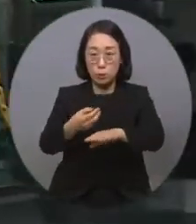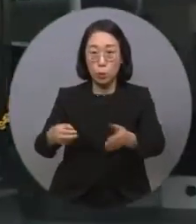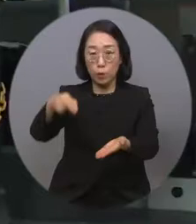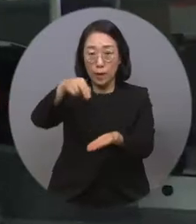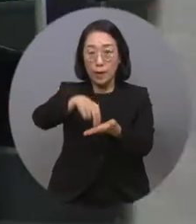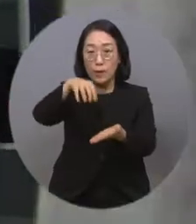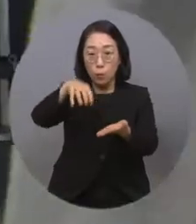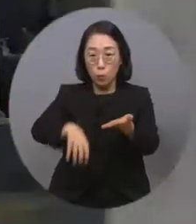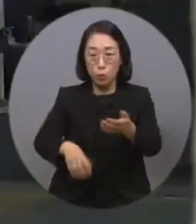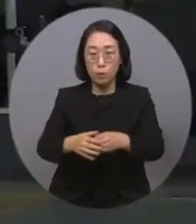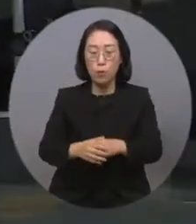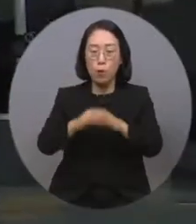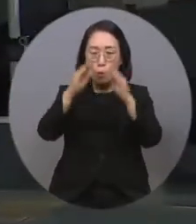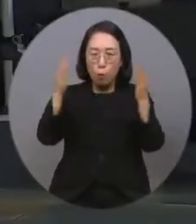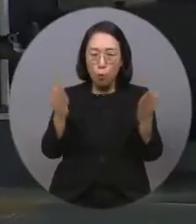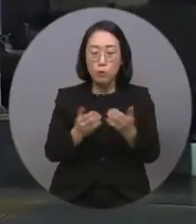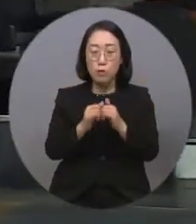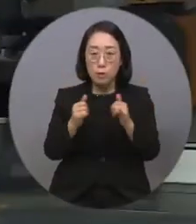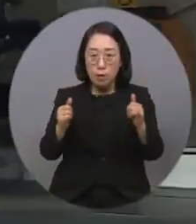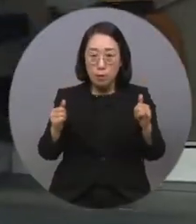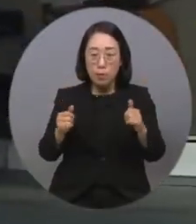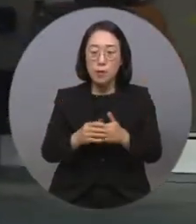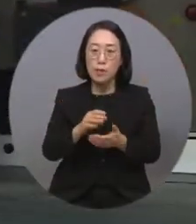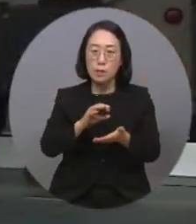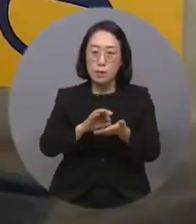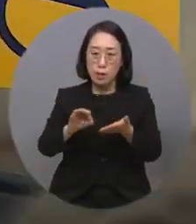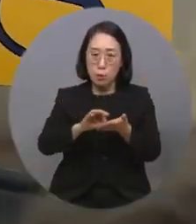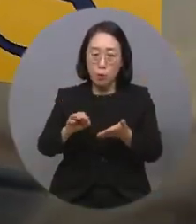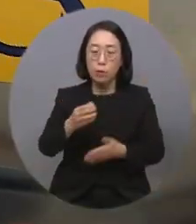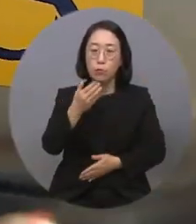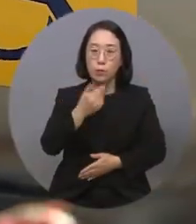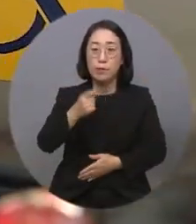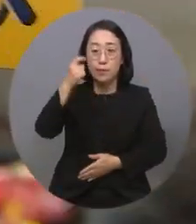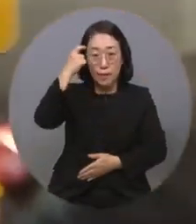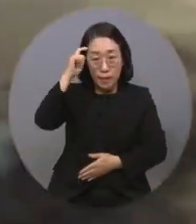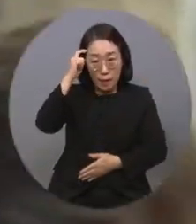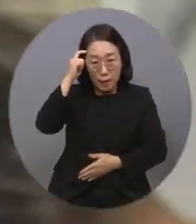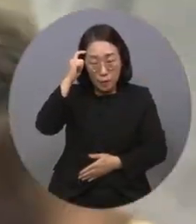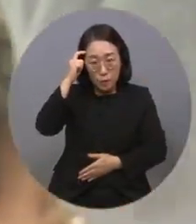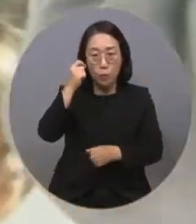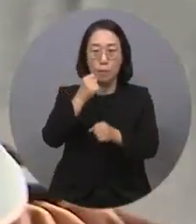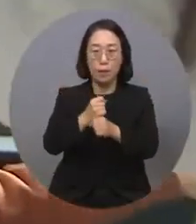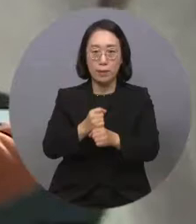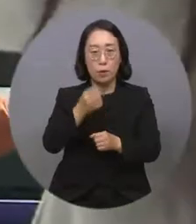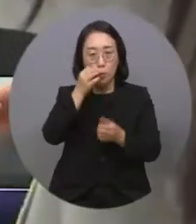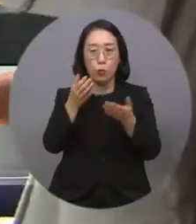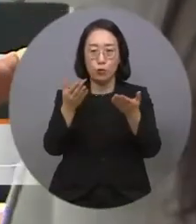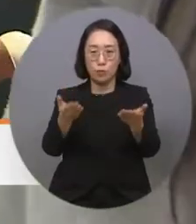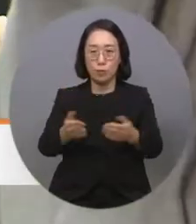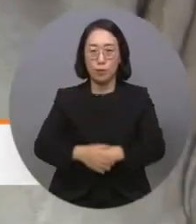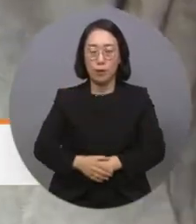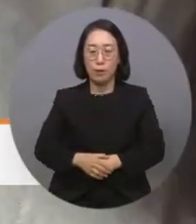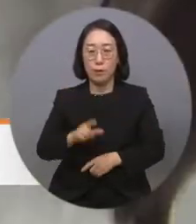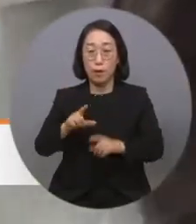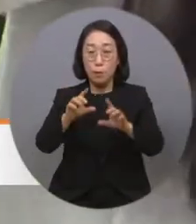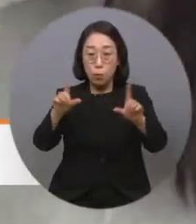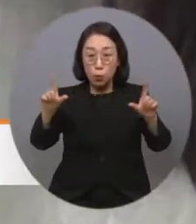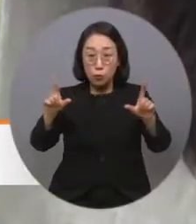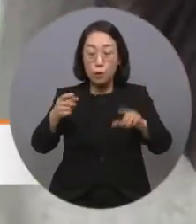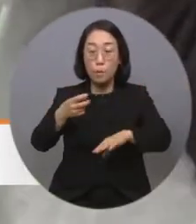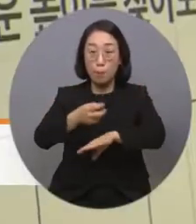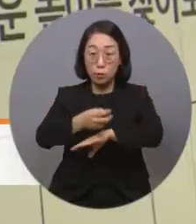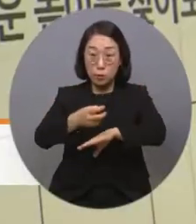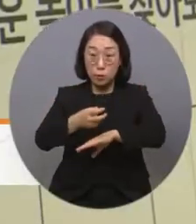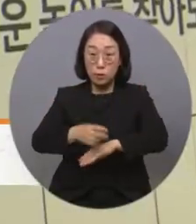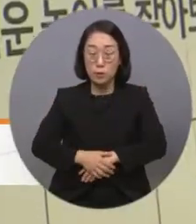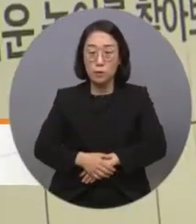소재로 일상에서 유니버설 디자인을 생각해 볼 수 있도록 꾸며졌습니다. 이날 선보인 모두를 위한